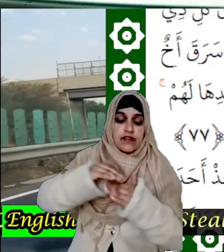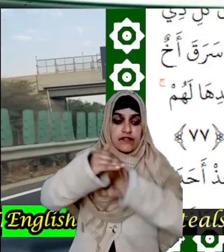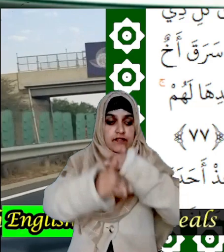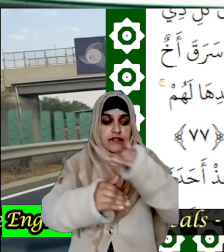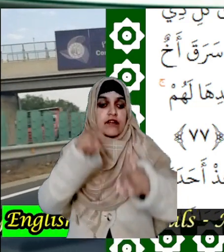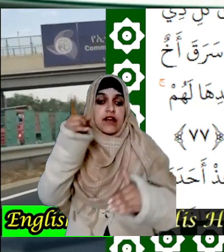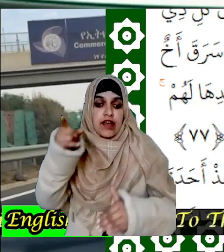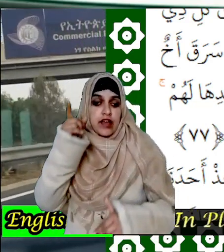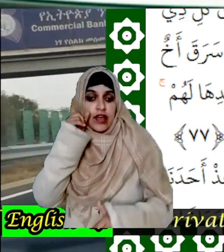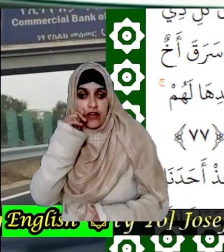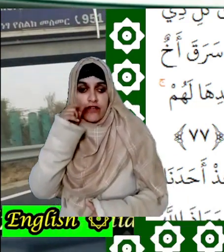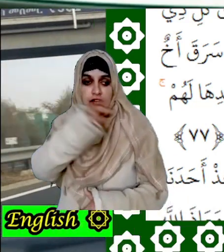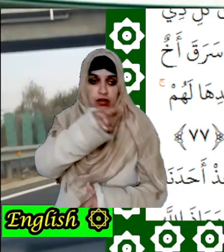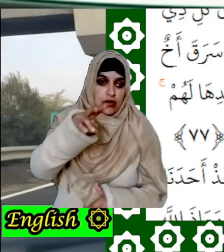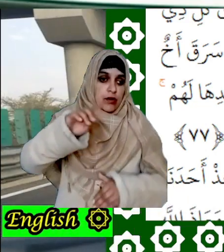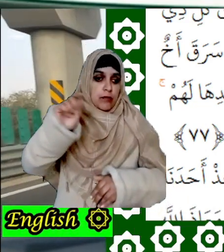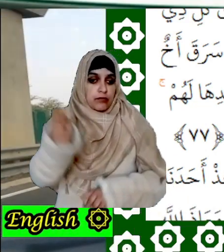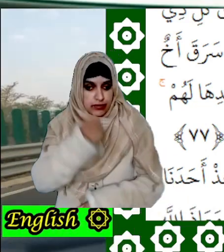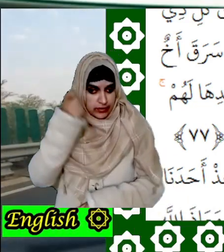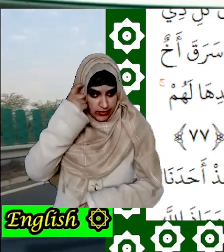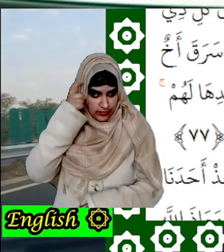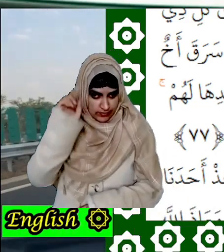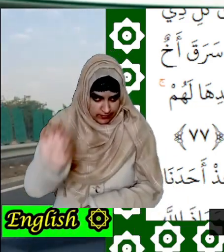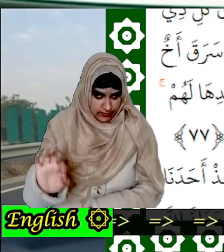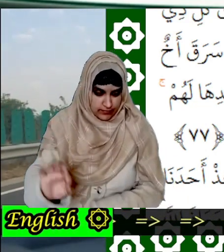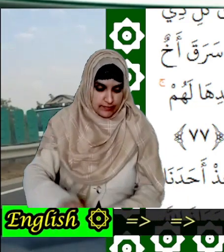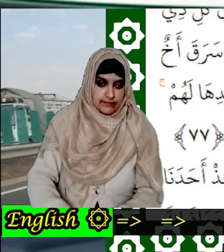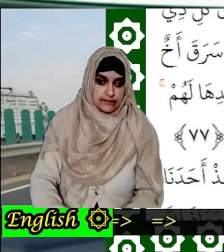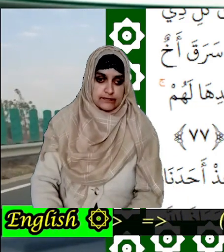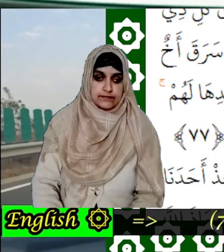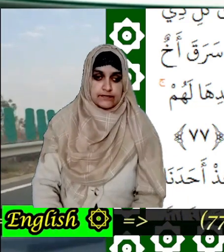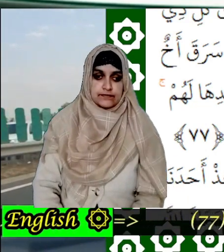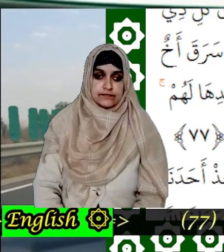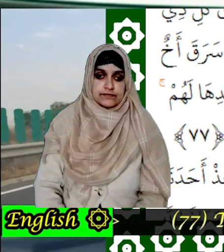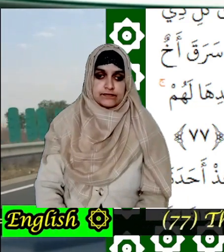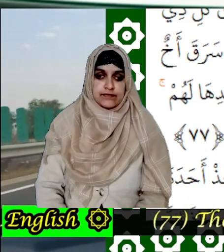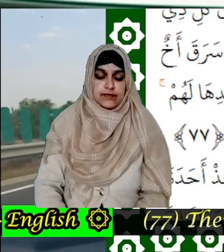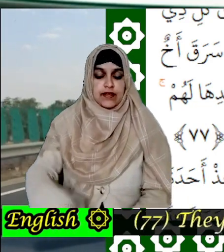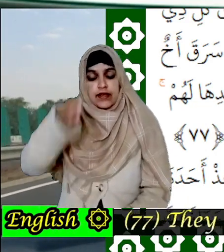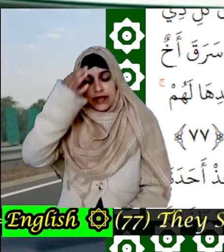ولم يبدها لهم قال أنتم شر